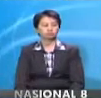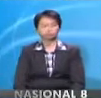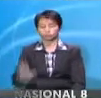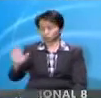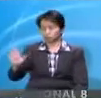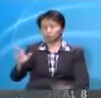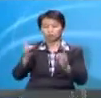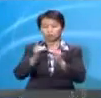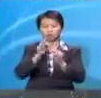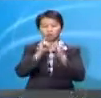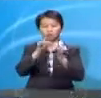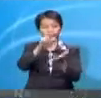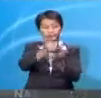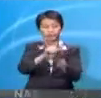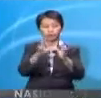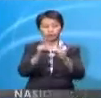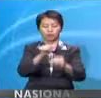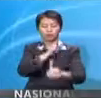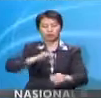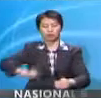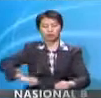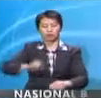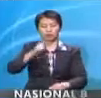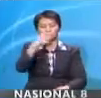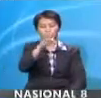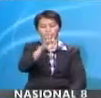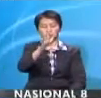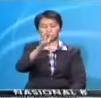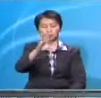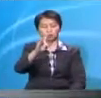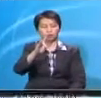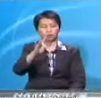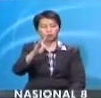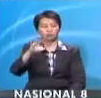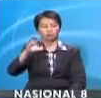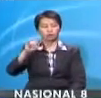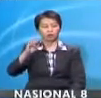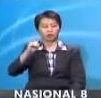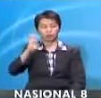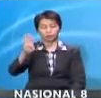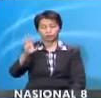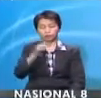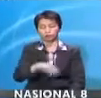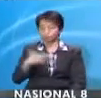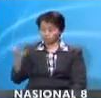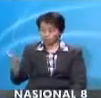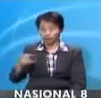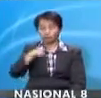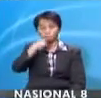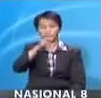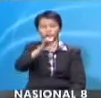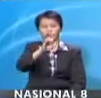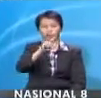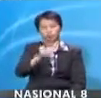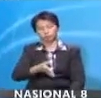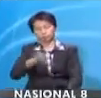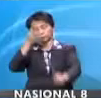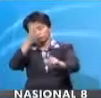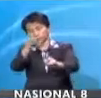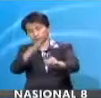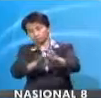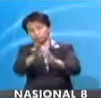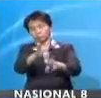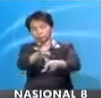Beliau ditemui pada sidang media mesyuarat agung tahunan ke-58 CIMB Holdings Berhad. Dalam pada itu, beliau berkata CIMB menyasarkan